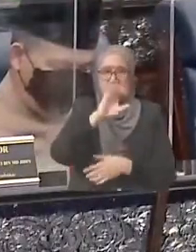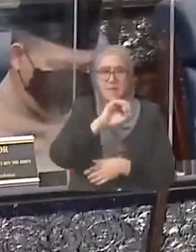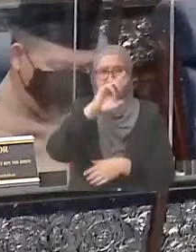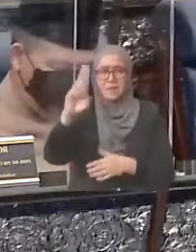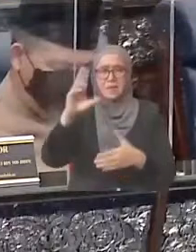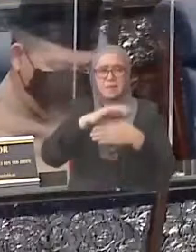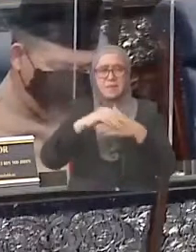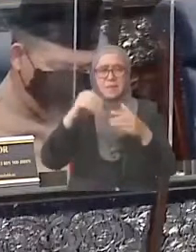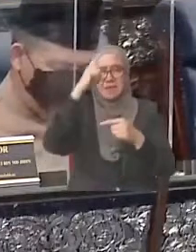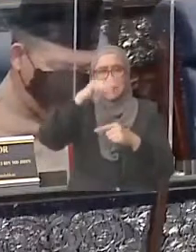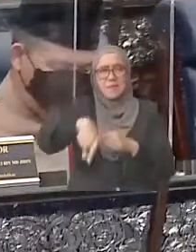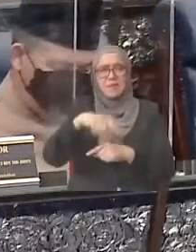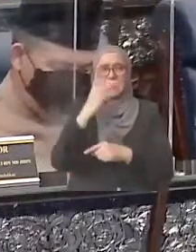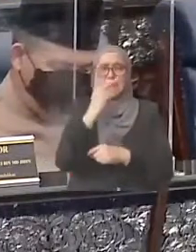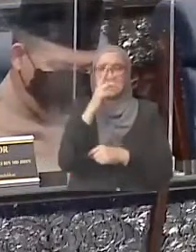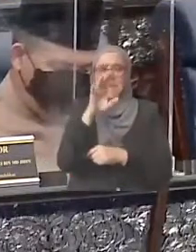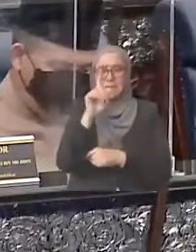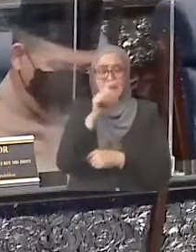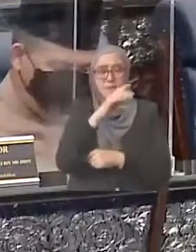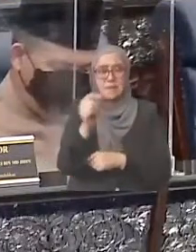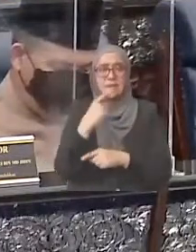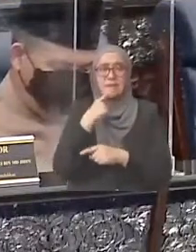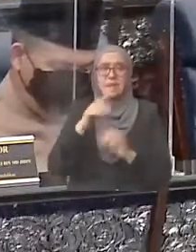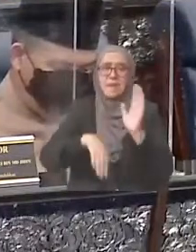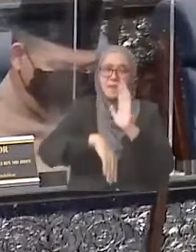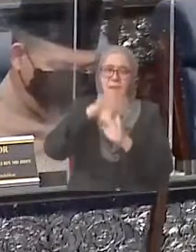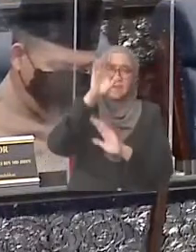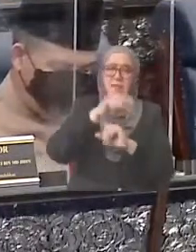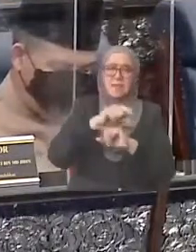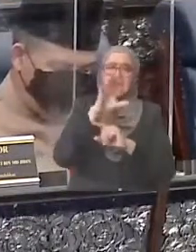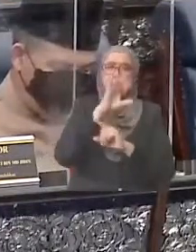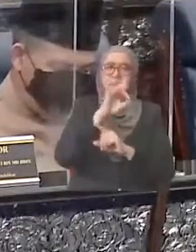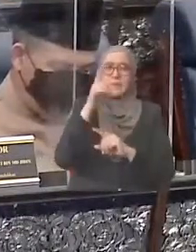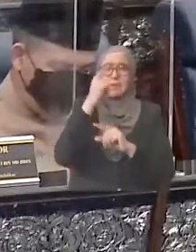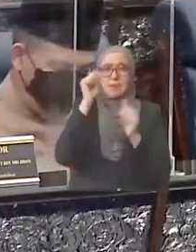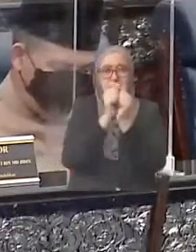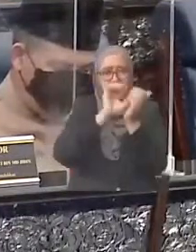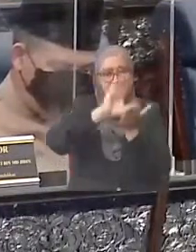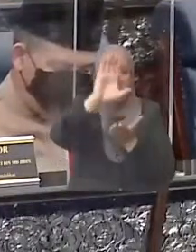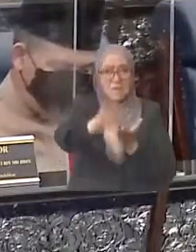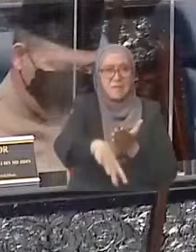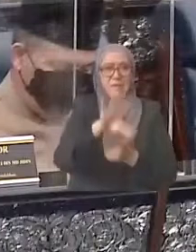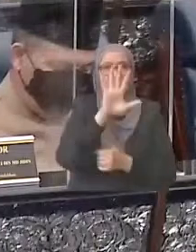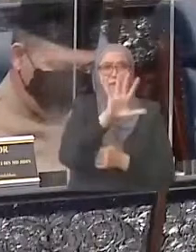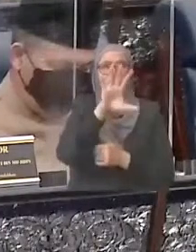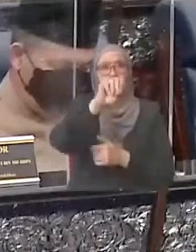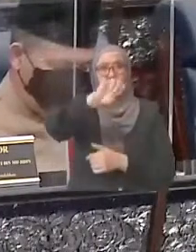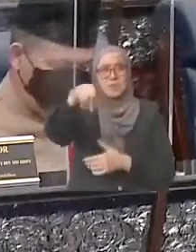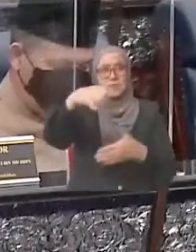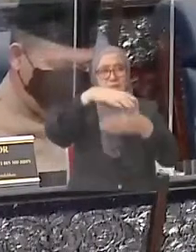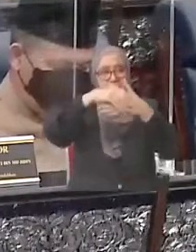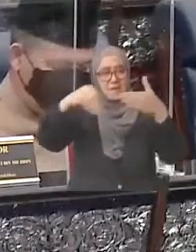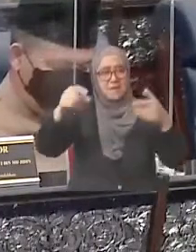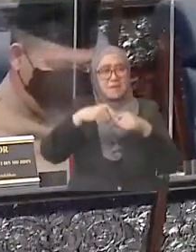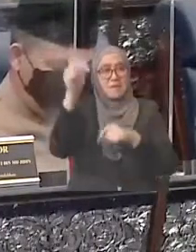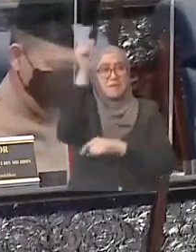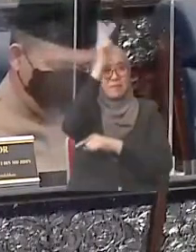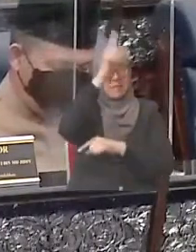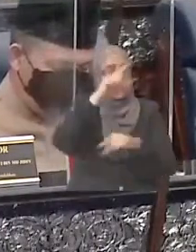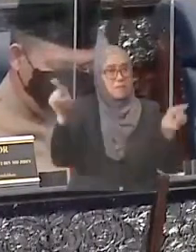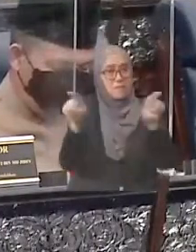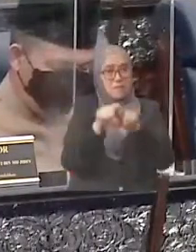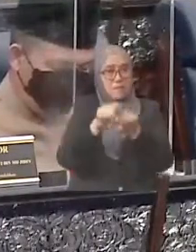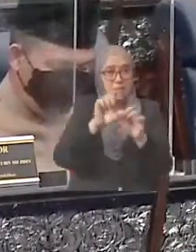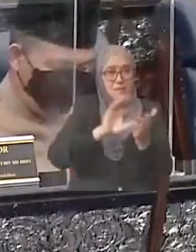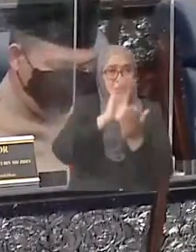kelty akan menerima manfaat daripada Grant ini dengan butuhkan sebanyak 50 juta Ringgit kerajaan juga membuat untuk kandima projota